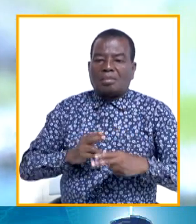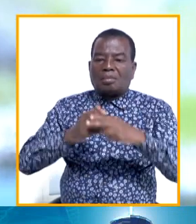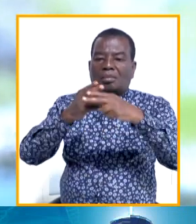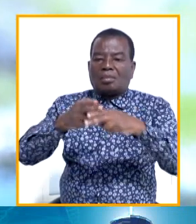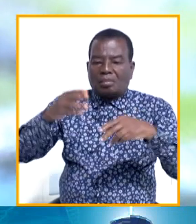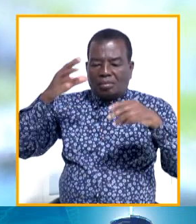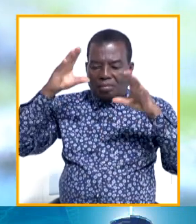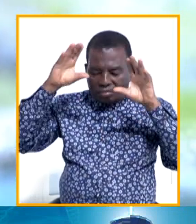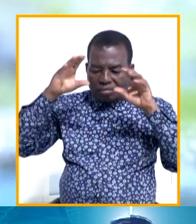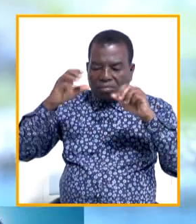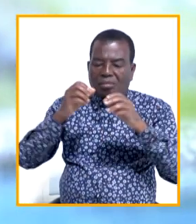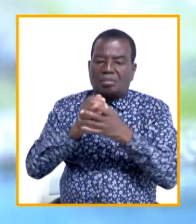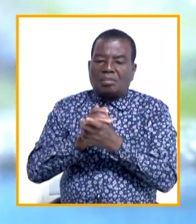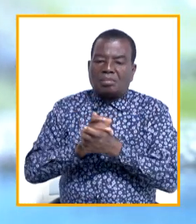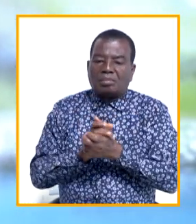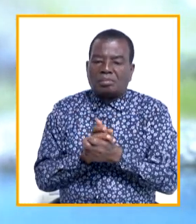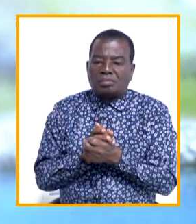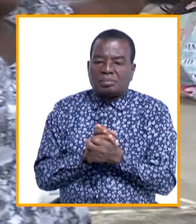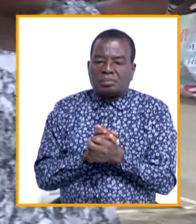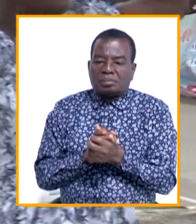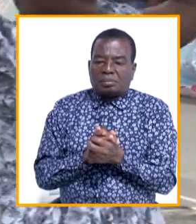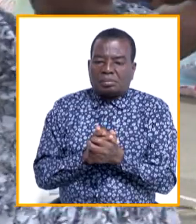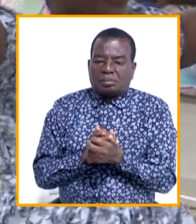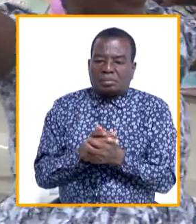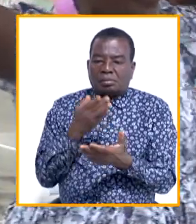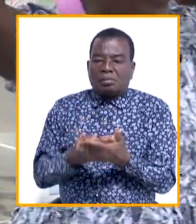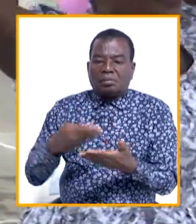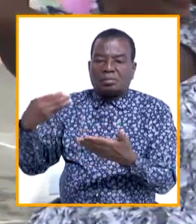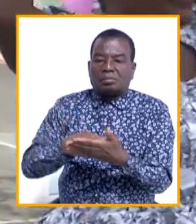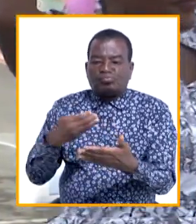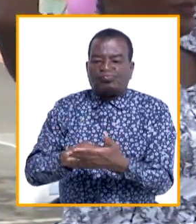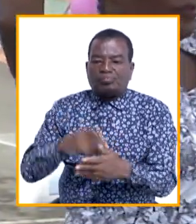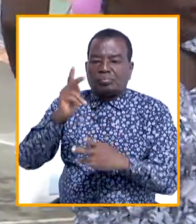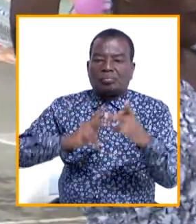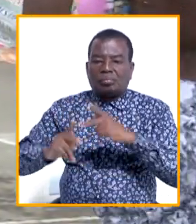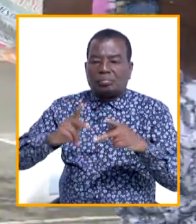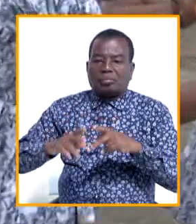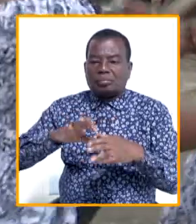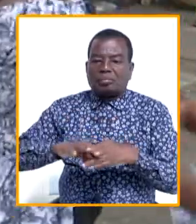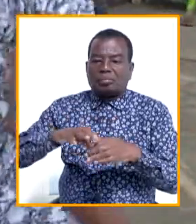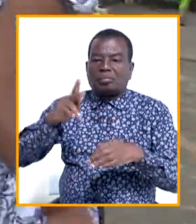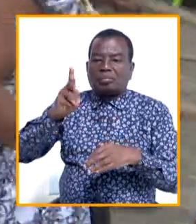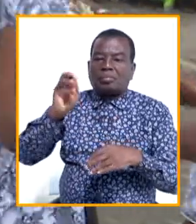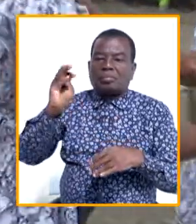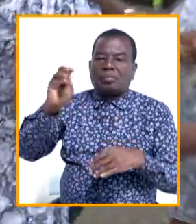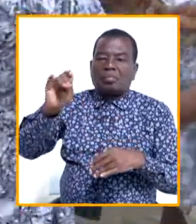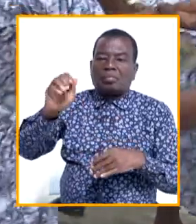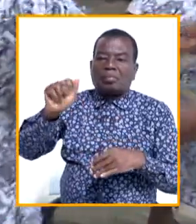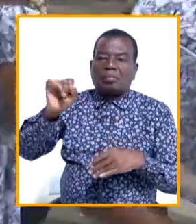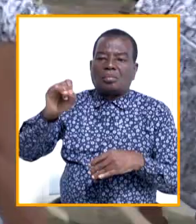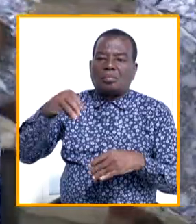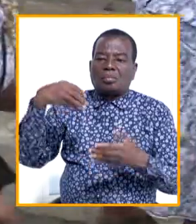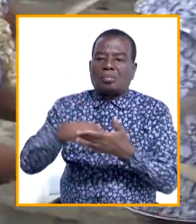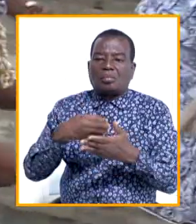présence de abdouay Cony bonne nouvelle pour pour le peuple odjukru de Kumassi le tout nouveau